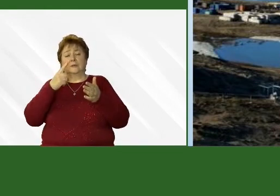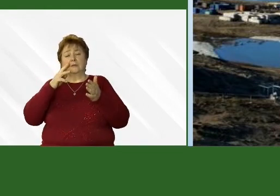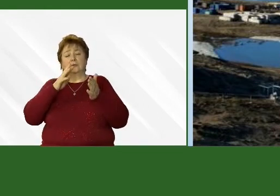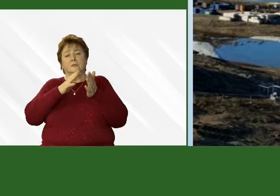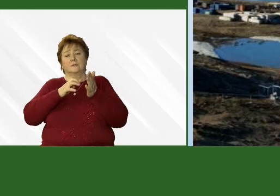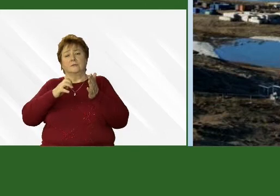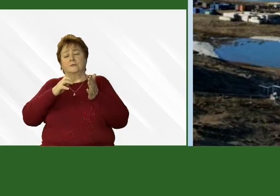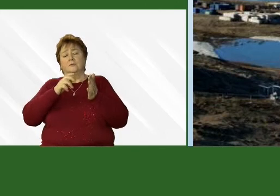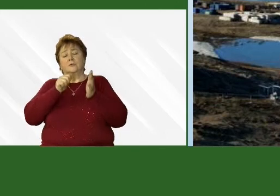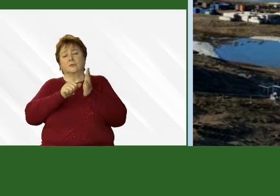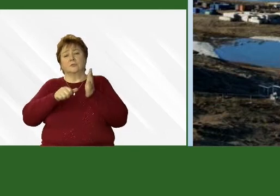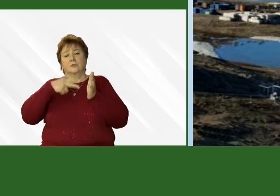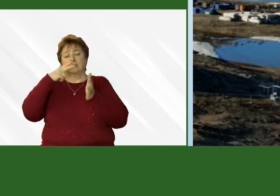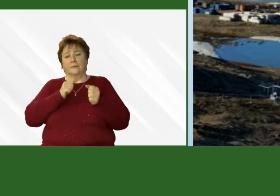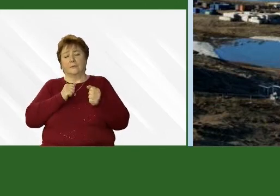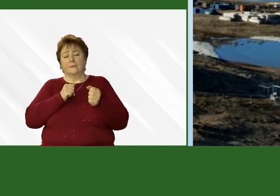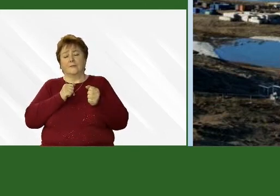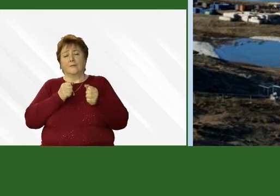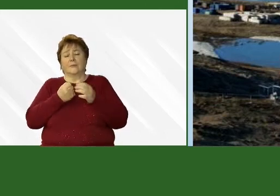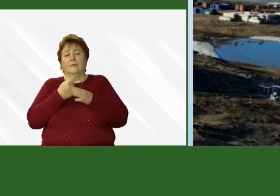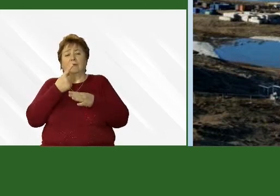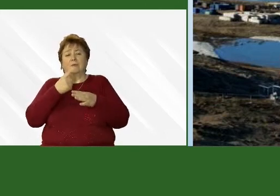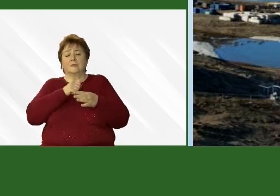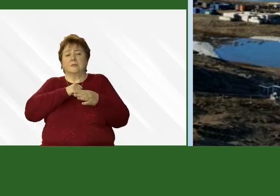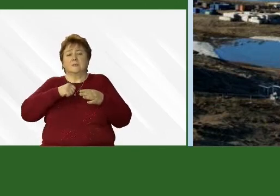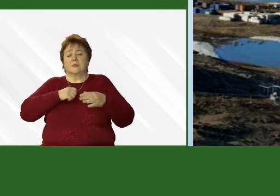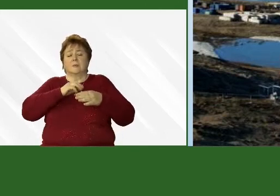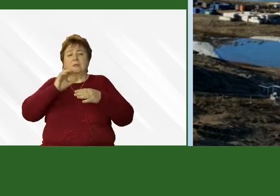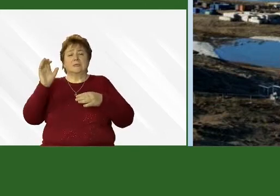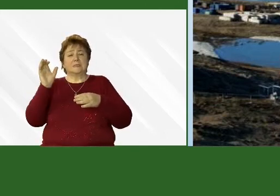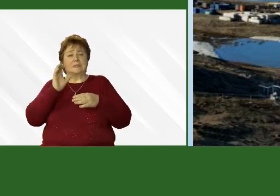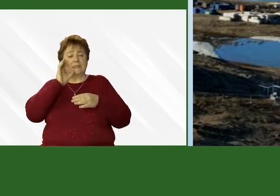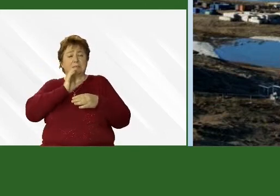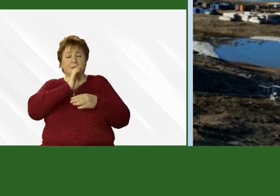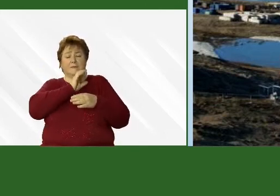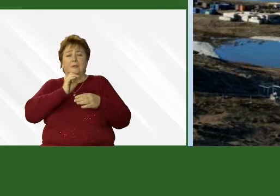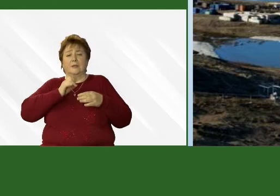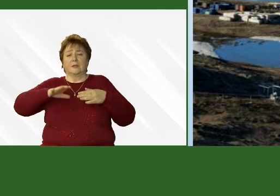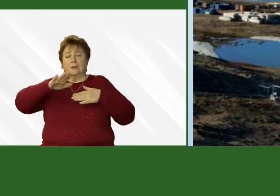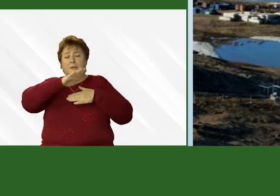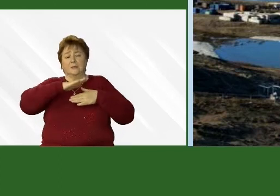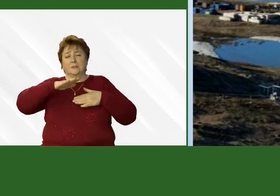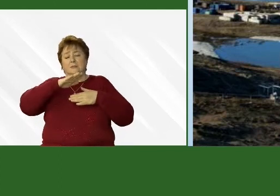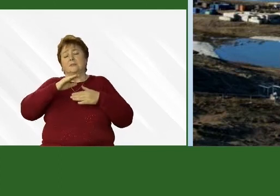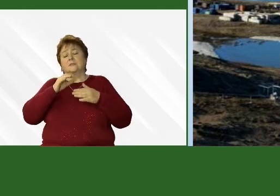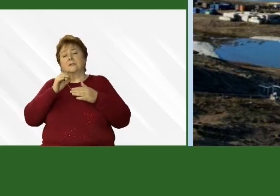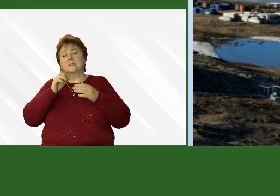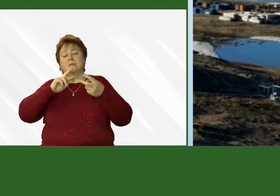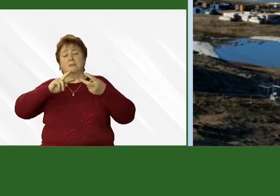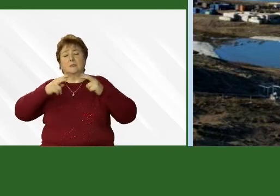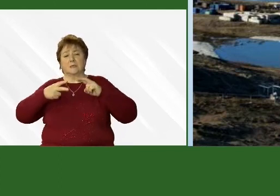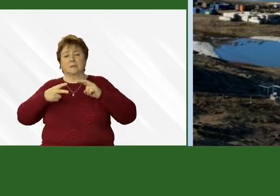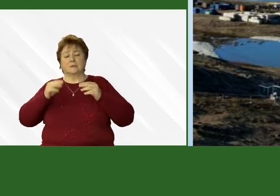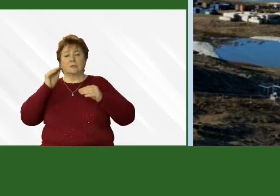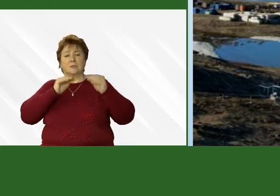февраля 1968 года. Является самой северной российской антарктической станцией.